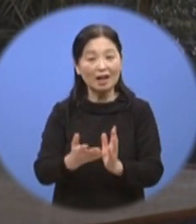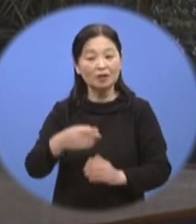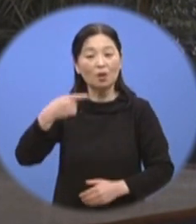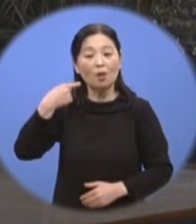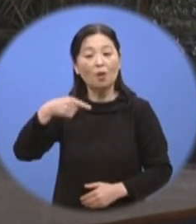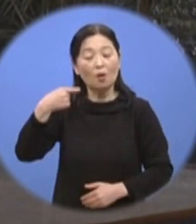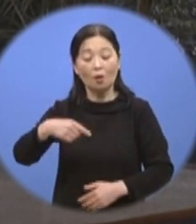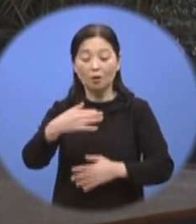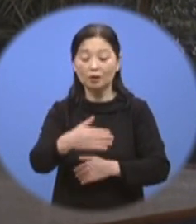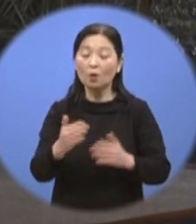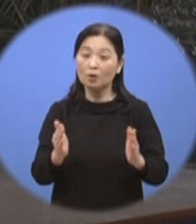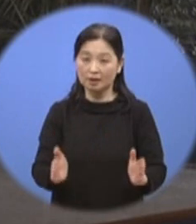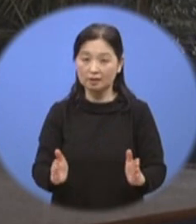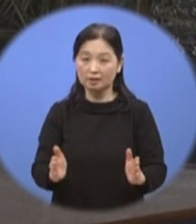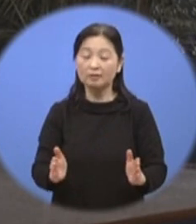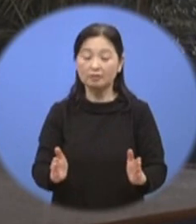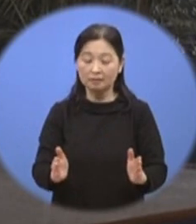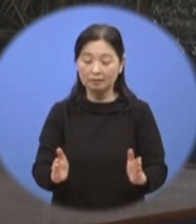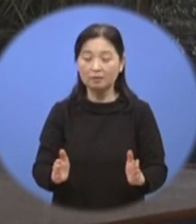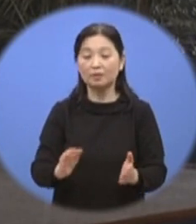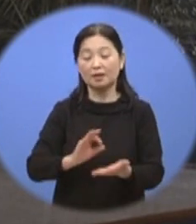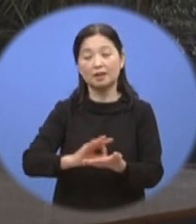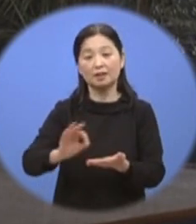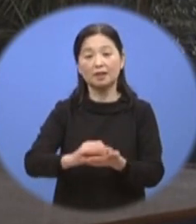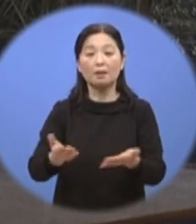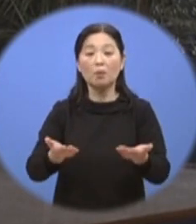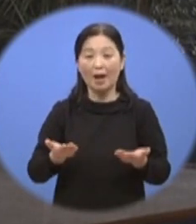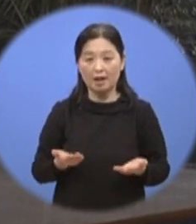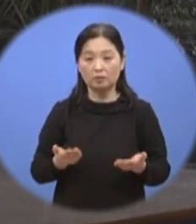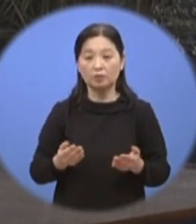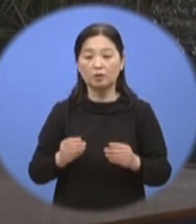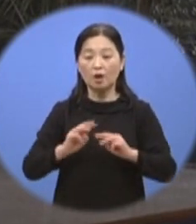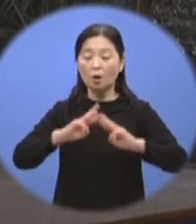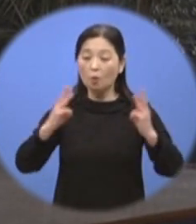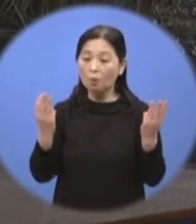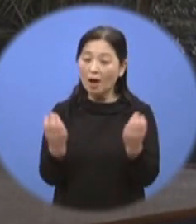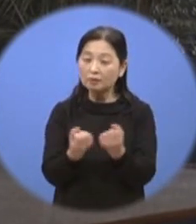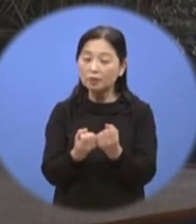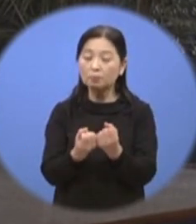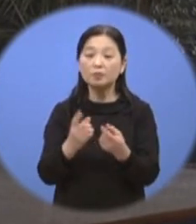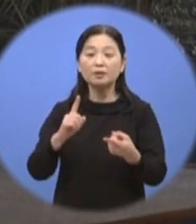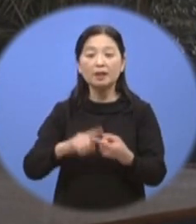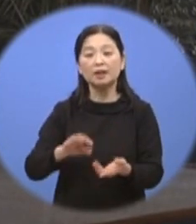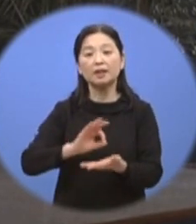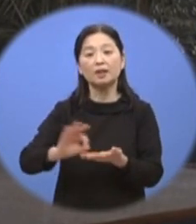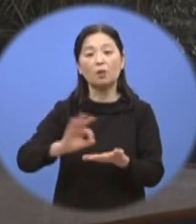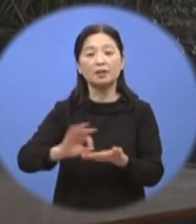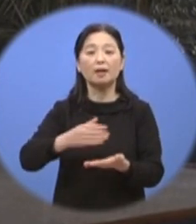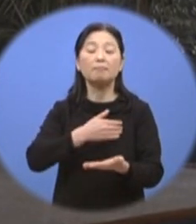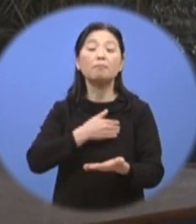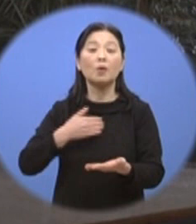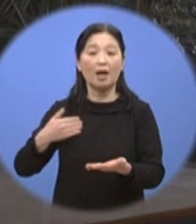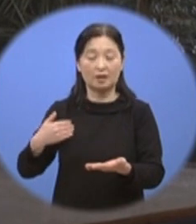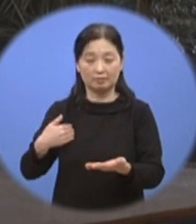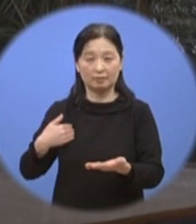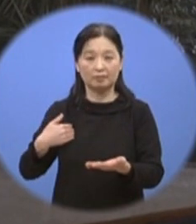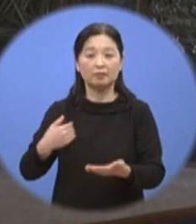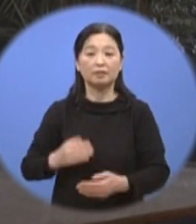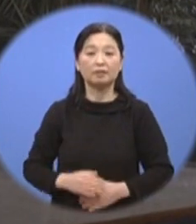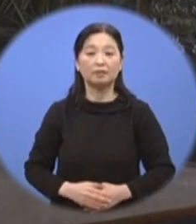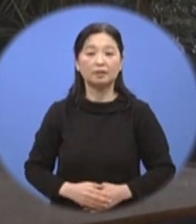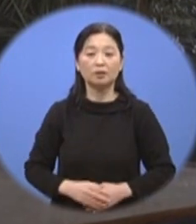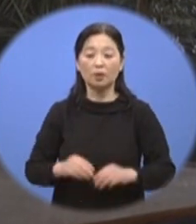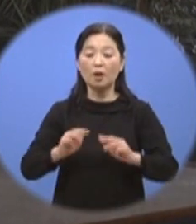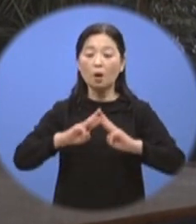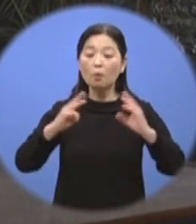とかそういったワークショップ的なことでもご利用いただけたらなっていうふうには考えております。で、そういうワーク